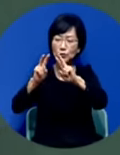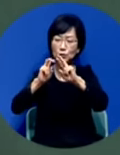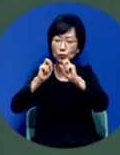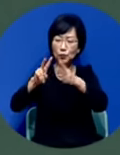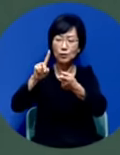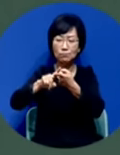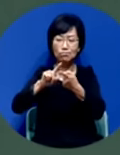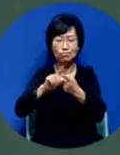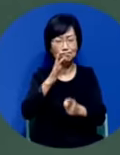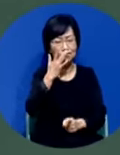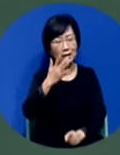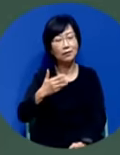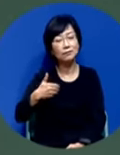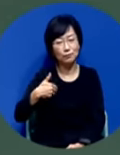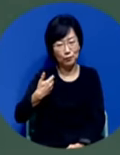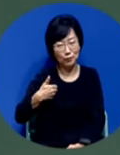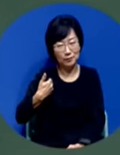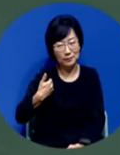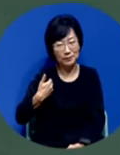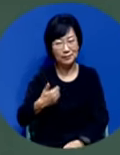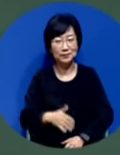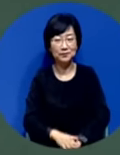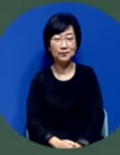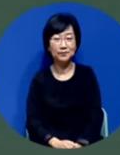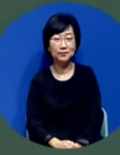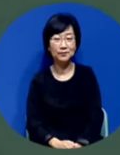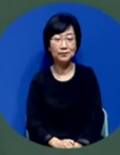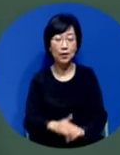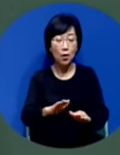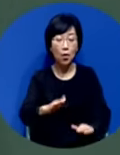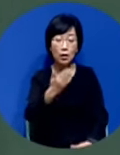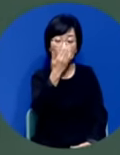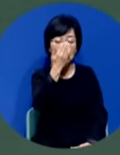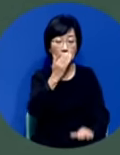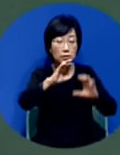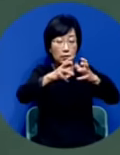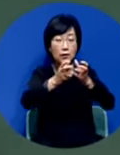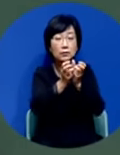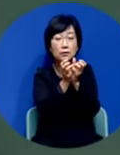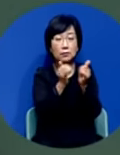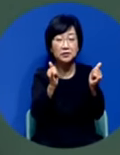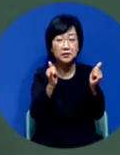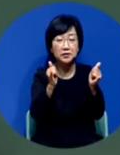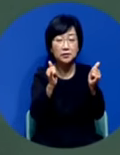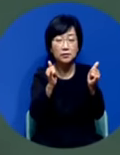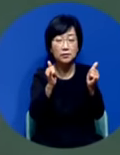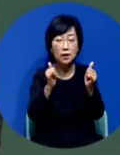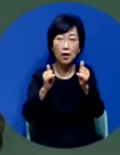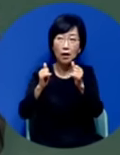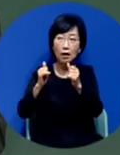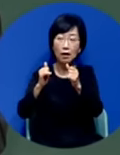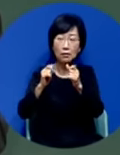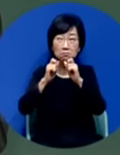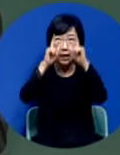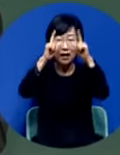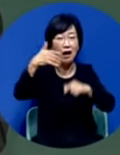因为大部分的人他们不知道什么是传道宣教。 이게 전도 선교입니다. 这就是传道宣教。 이스라엘 민족이 못 깨달은 겁니다. 이스라엘人他们没能明白。 우리는 선민이야. 못 깨달은